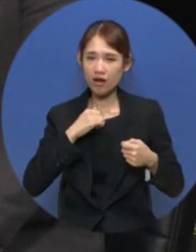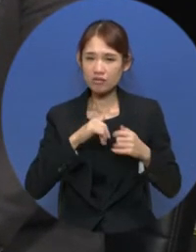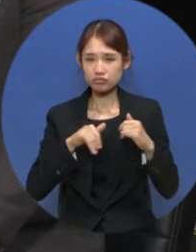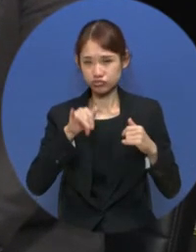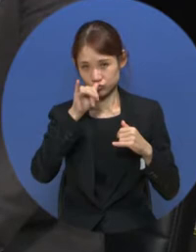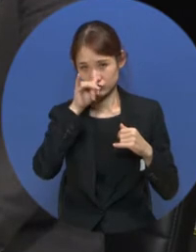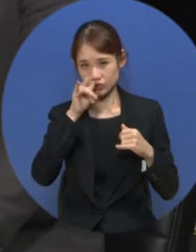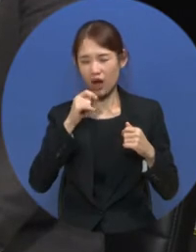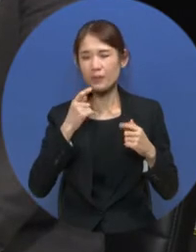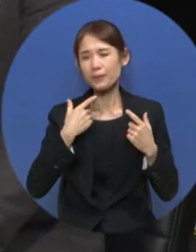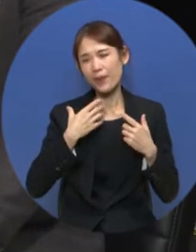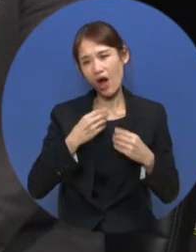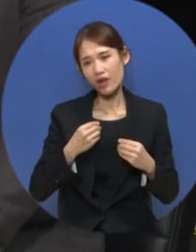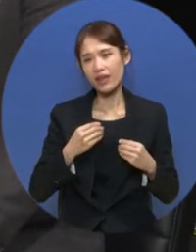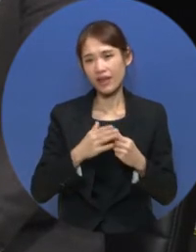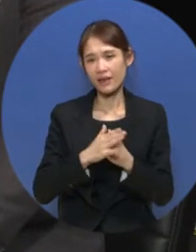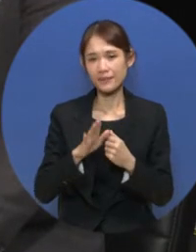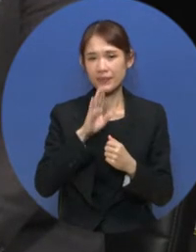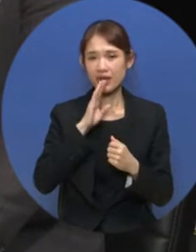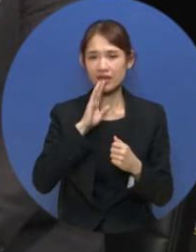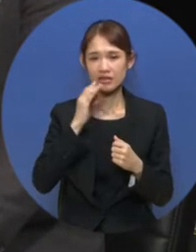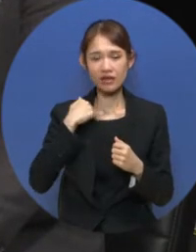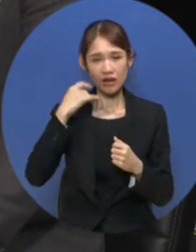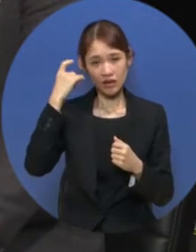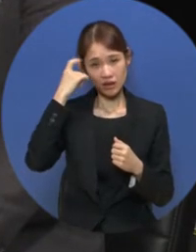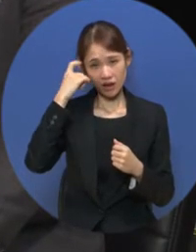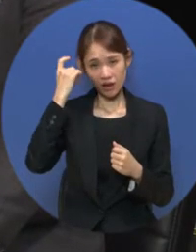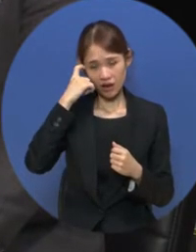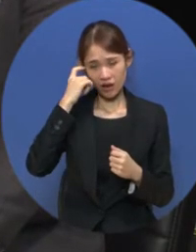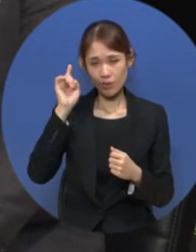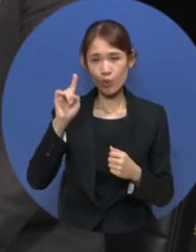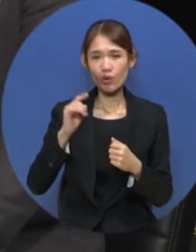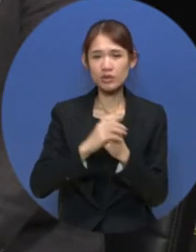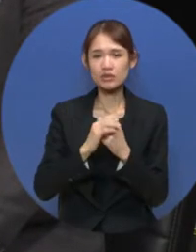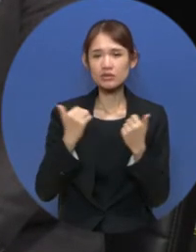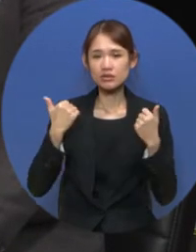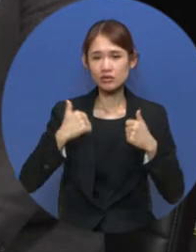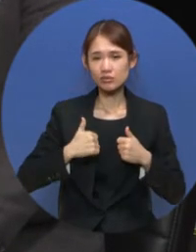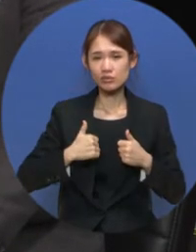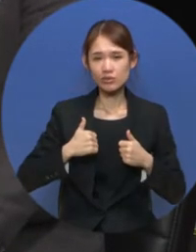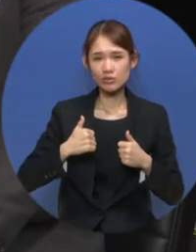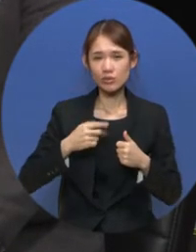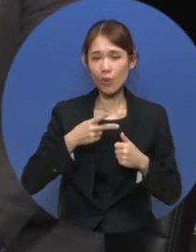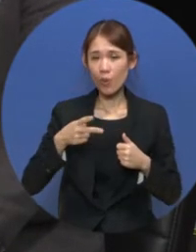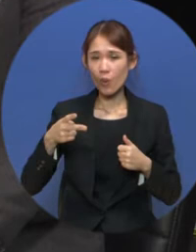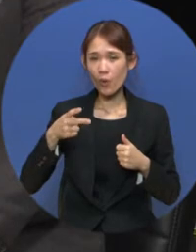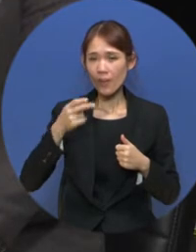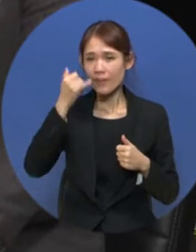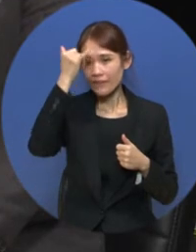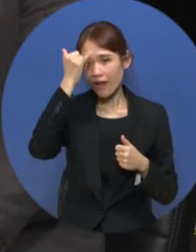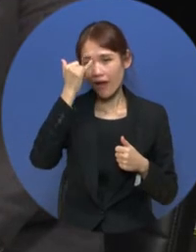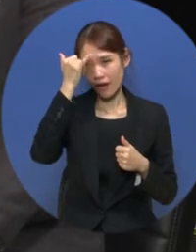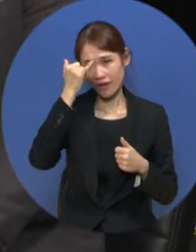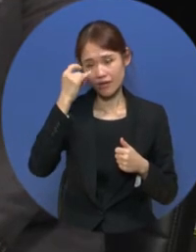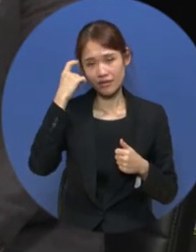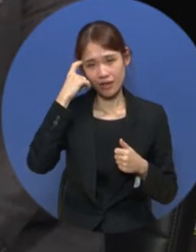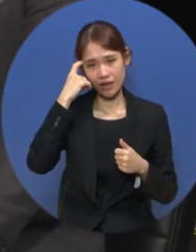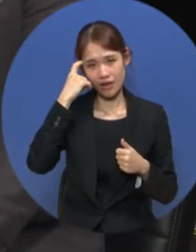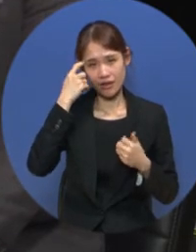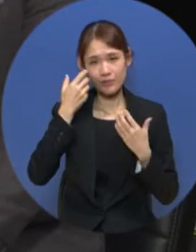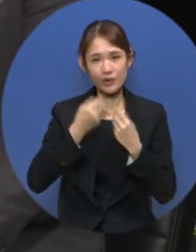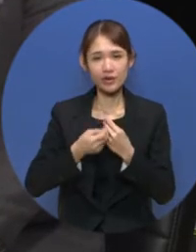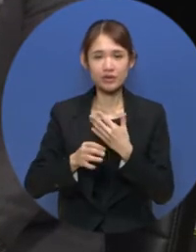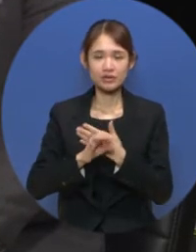편하다 보니까. 예. 그런데 저는 제가 생각하기에 의복은 예절이라고 생각을 하거든요. 예를 들자면